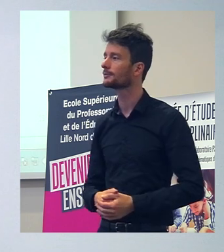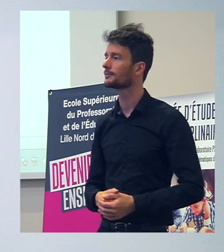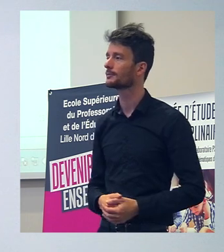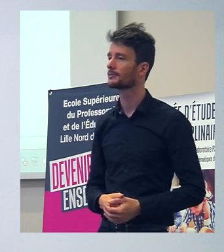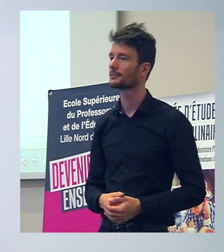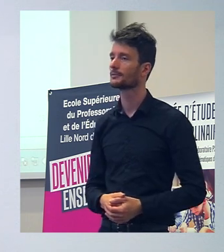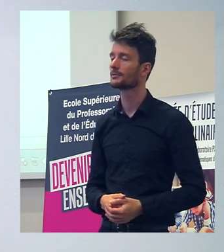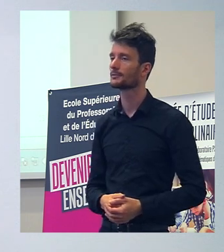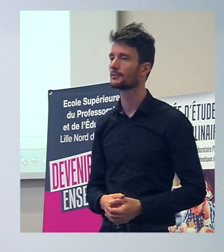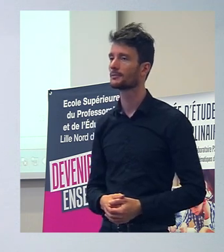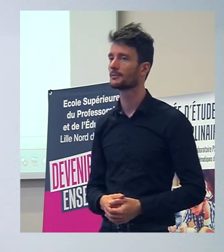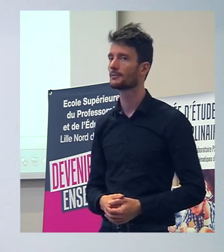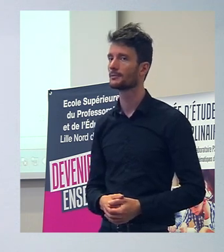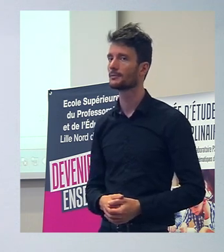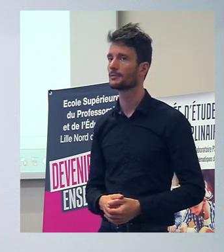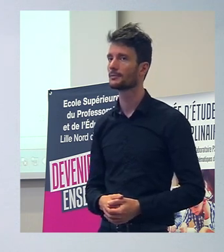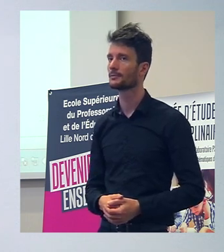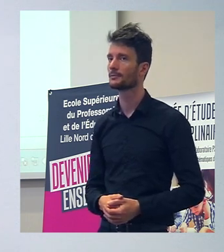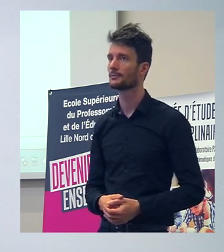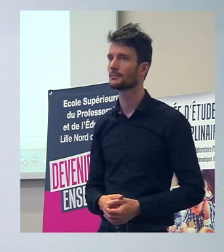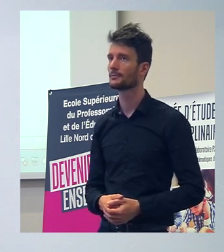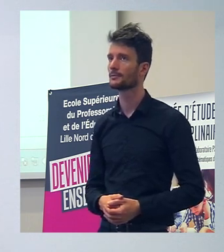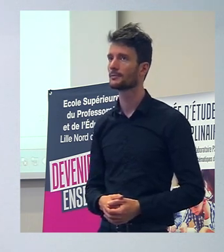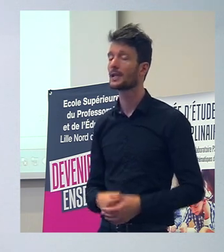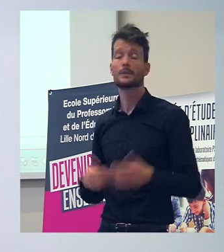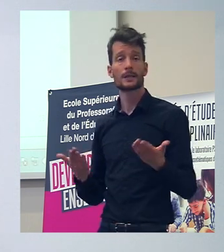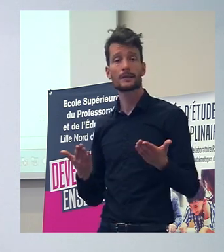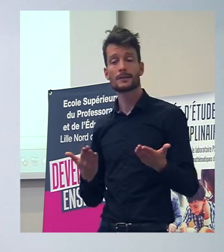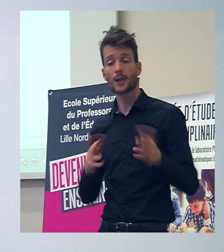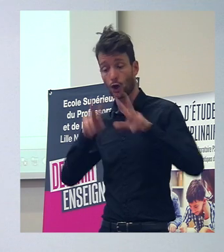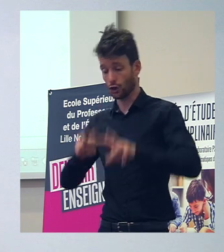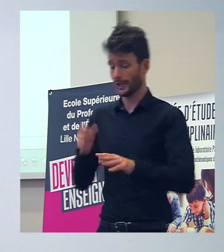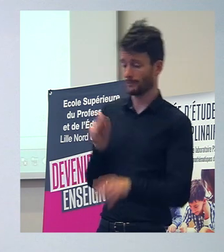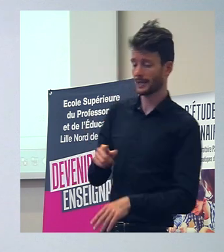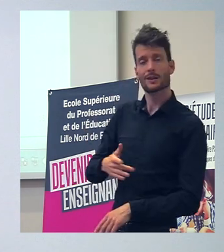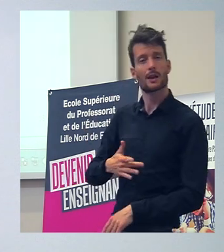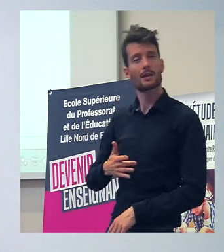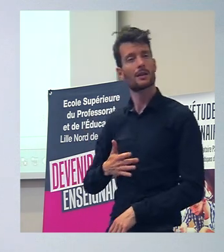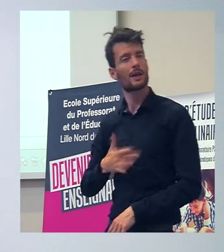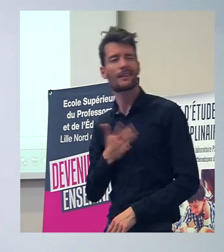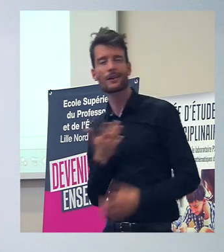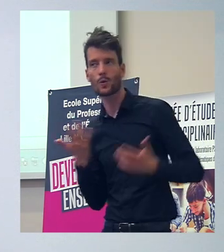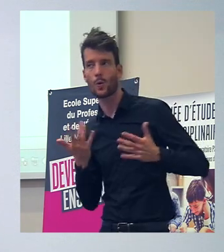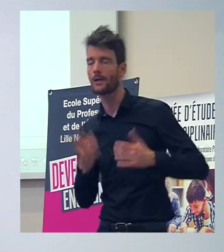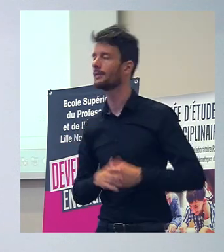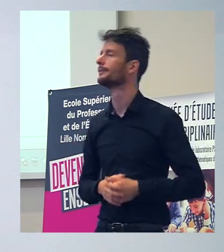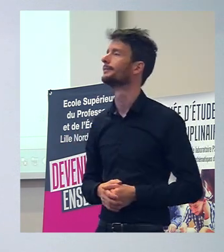cas, c'est, si vous voulez, l'intérêt de cette recherche, c'est